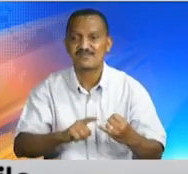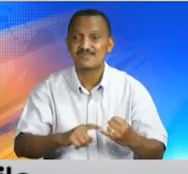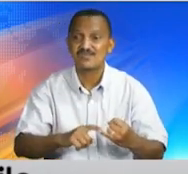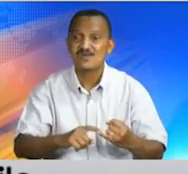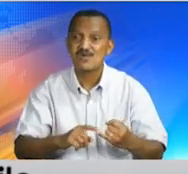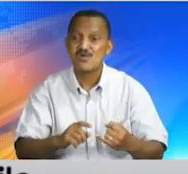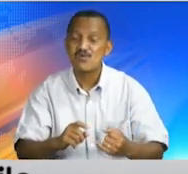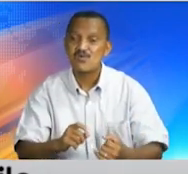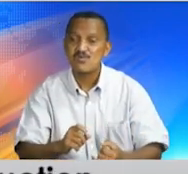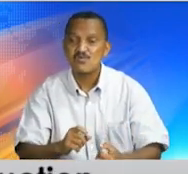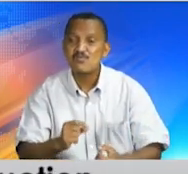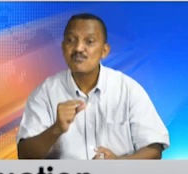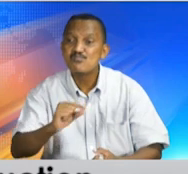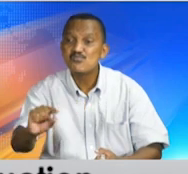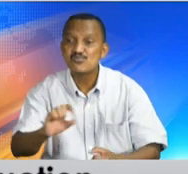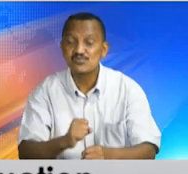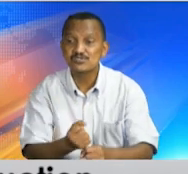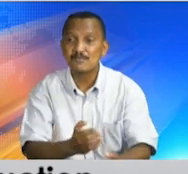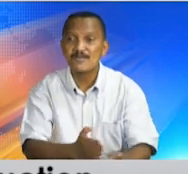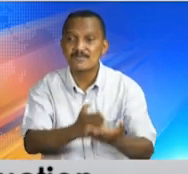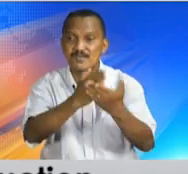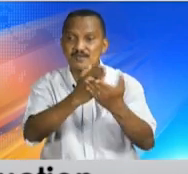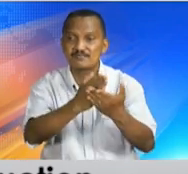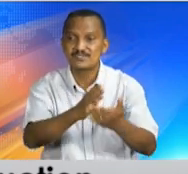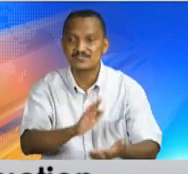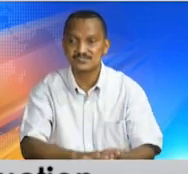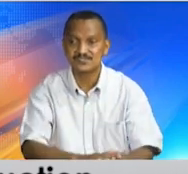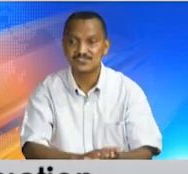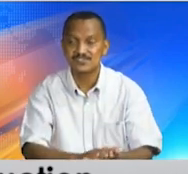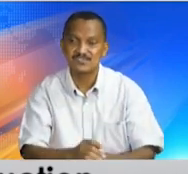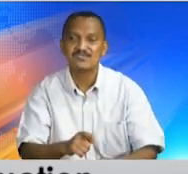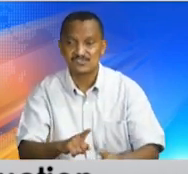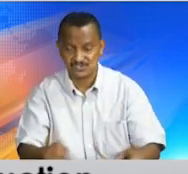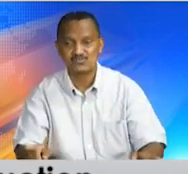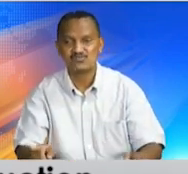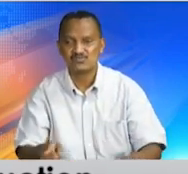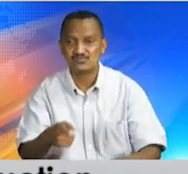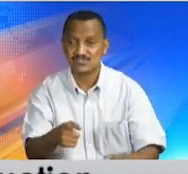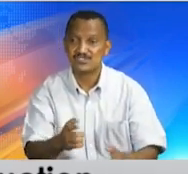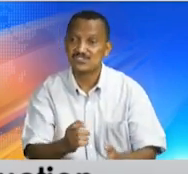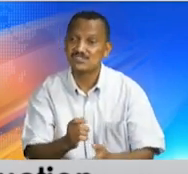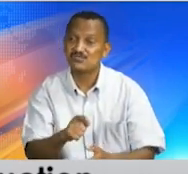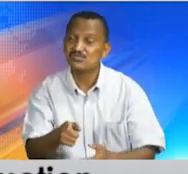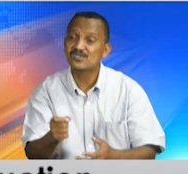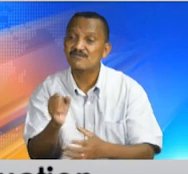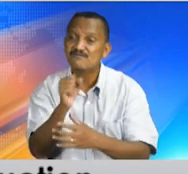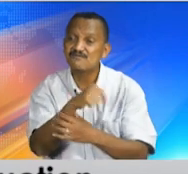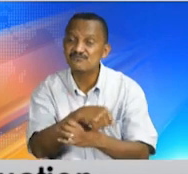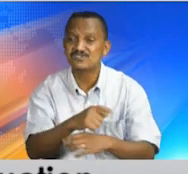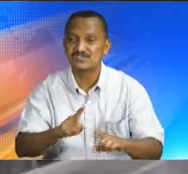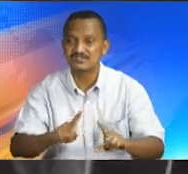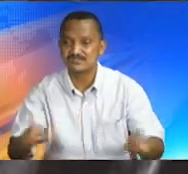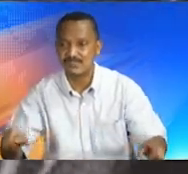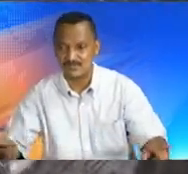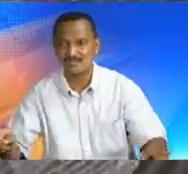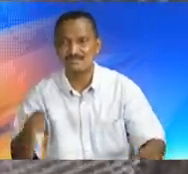a amin'ny lafiny rehetra ary indrindra indrindra mba hahafahan'izy ireo mifampifehy ihany koa eo amin'ny famokarana izay ataony.